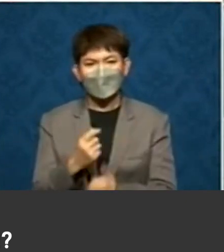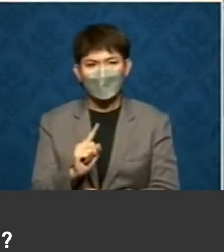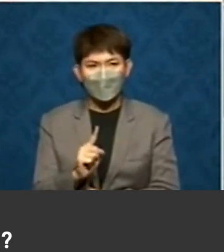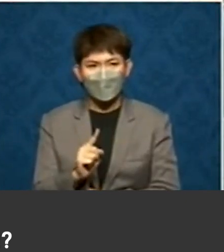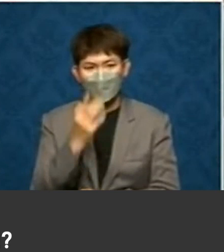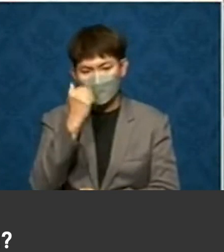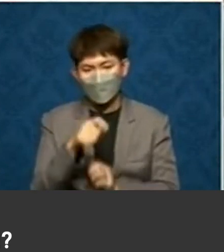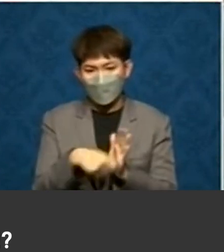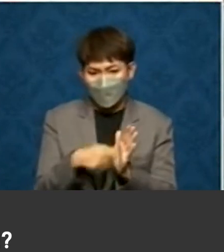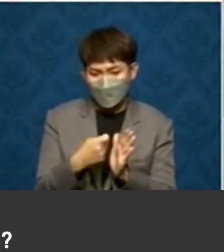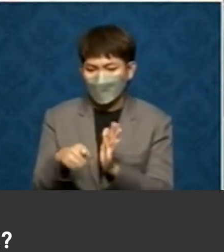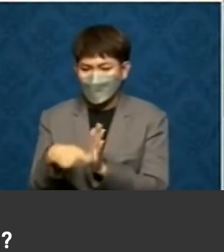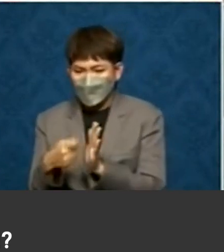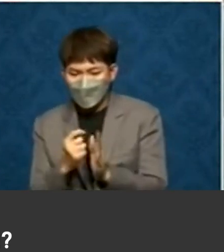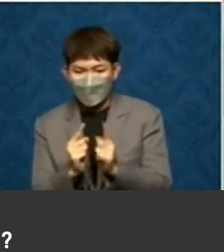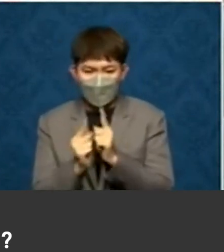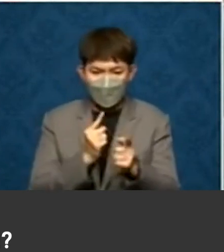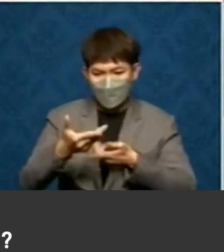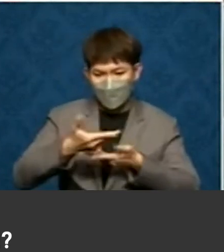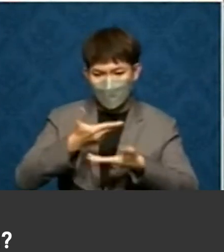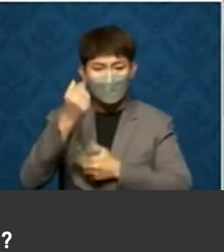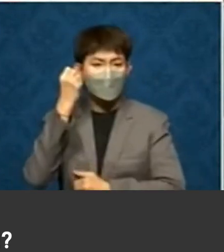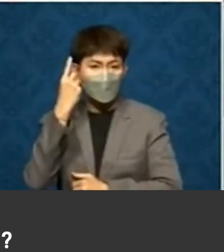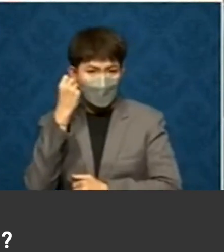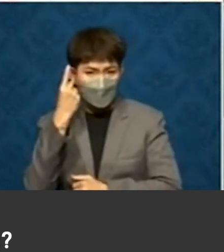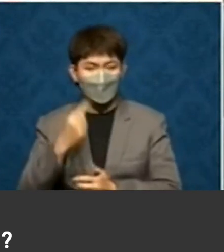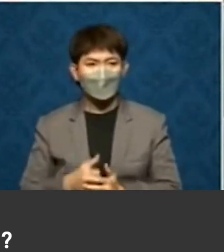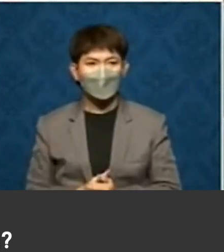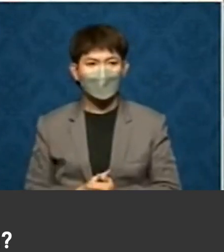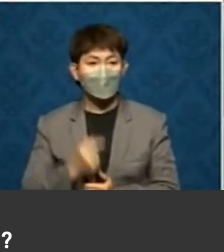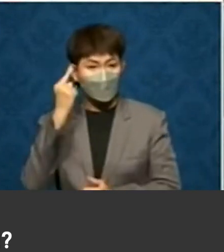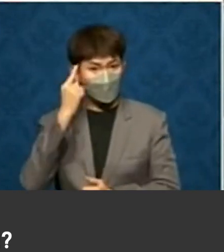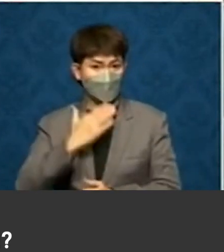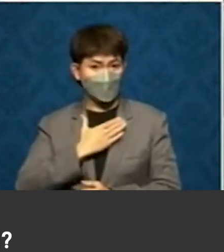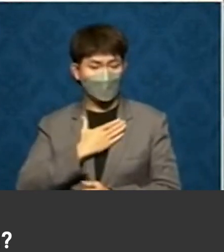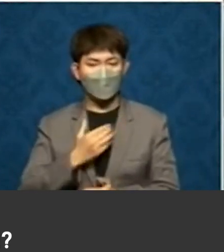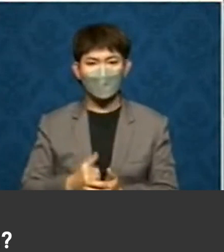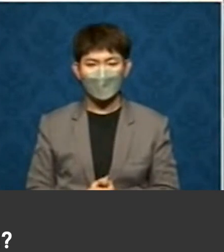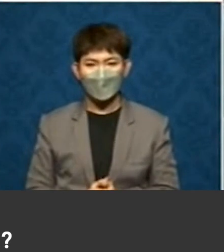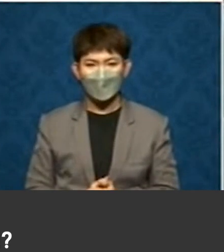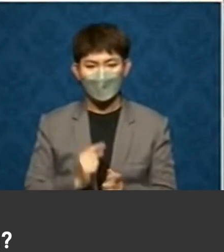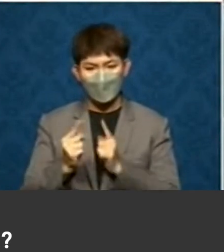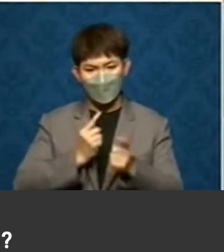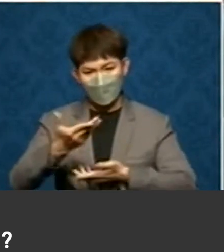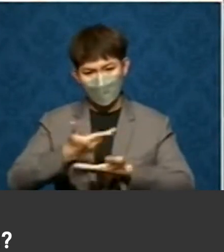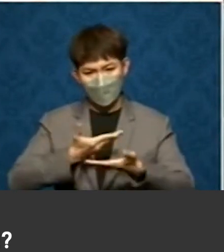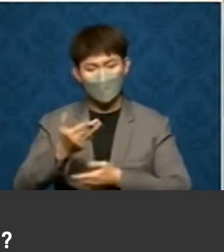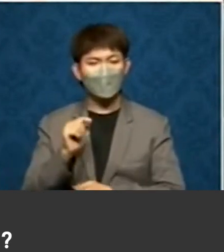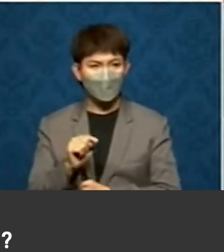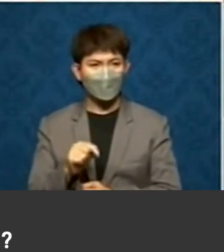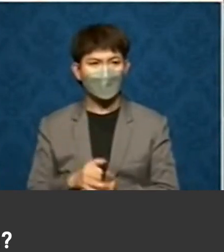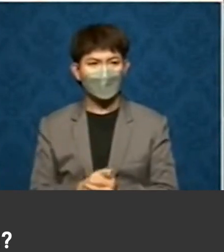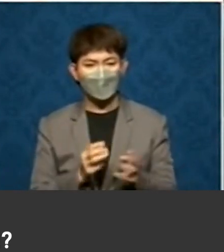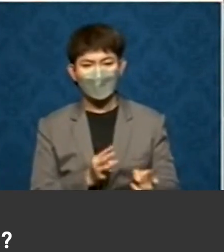ที่เรามีกอภิปรายในสัภาหลายเรื่องที่มีการเปิดเพยเรื่องการธุจรกเครัทั้นทำไมประช. ถึไม่ทำอะไรหรอตอบขนองส่งท